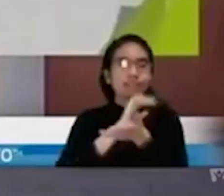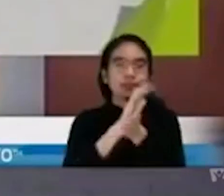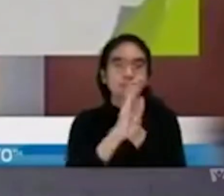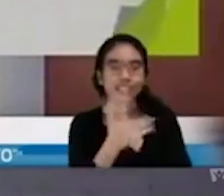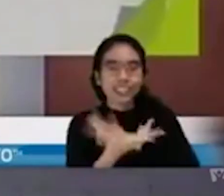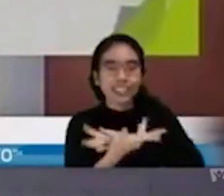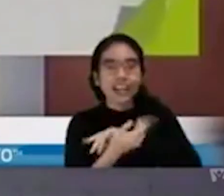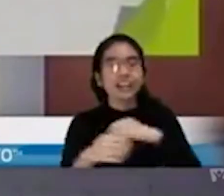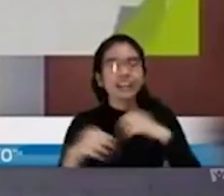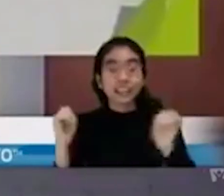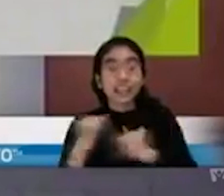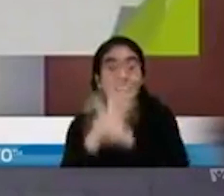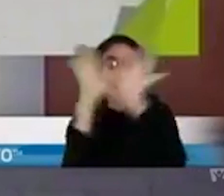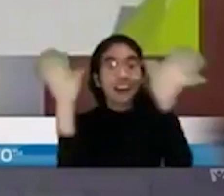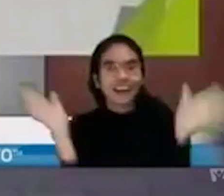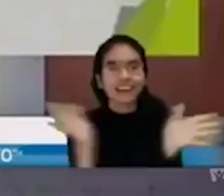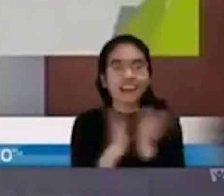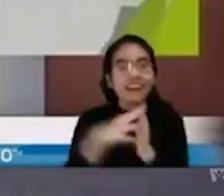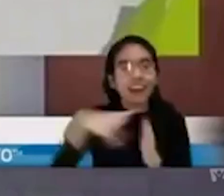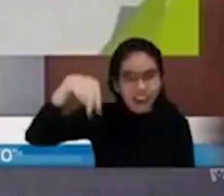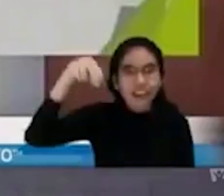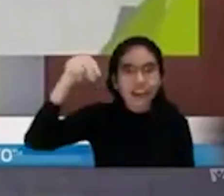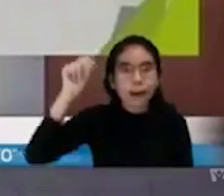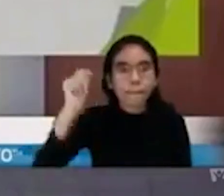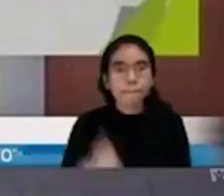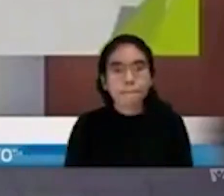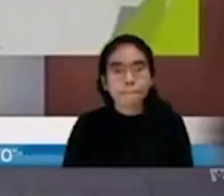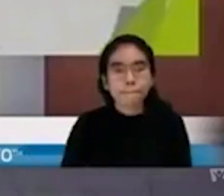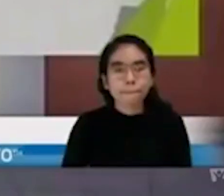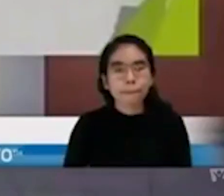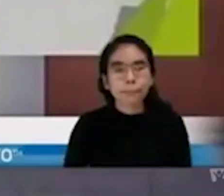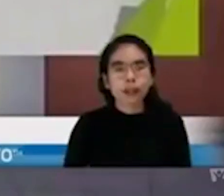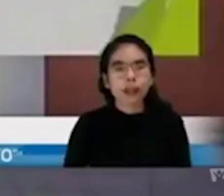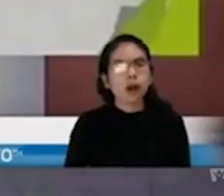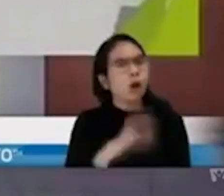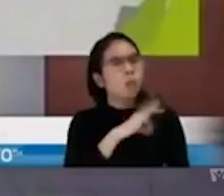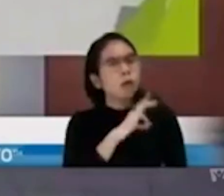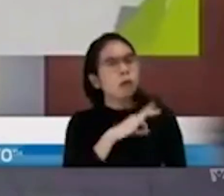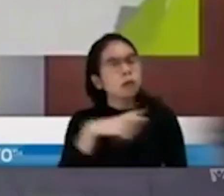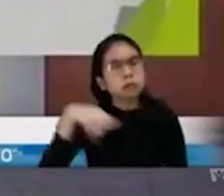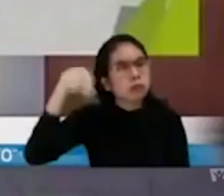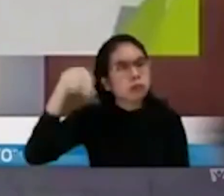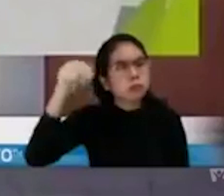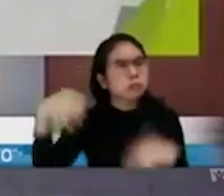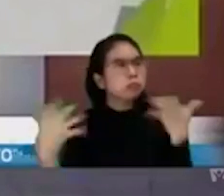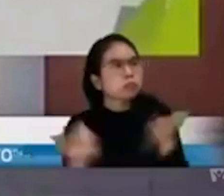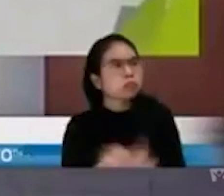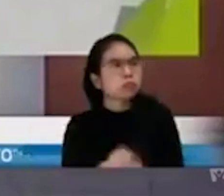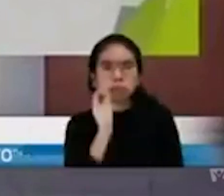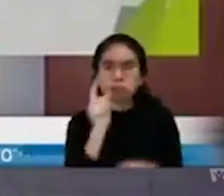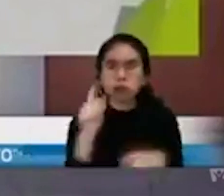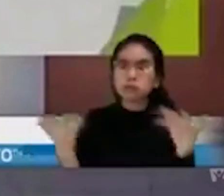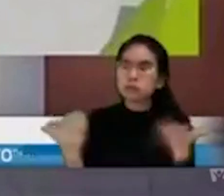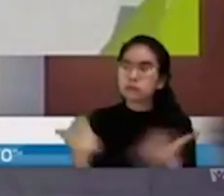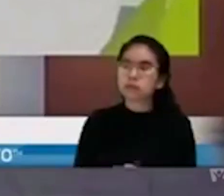Apa sebenarnya fungsi atau manfaat garam? Ada banyak manfaat atau fungsi